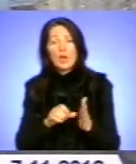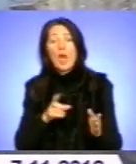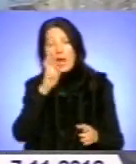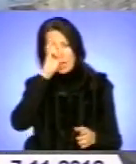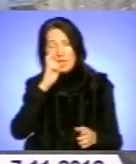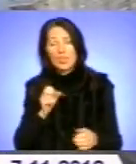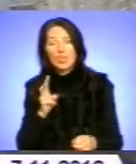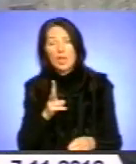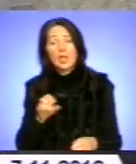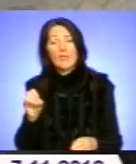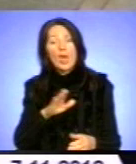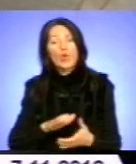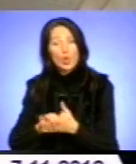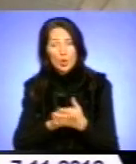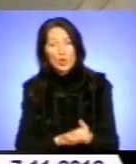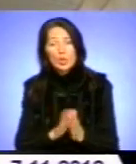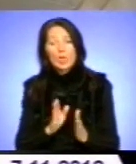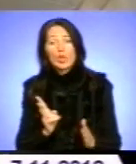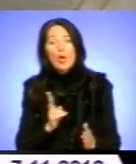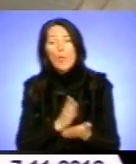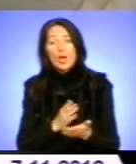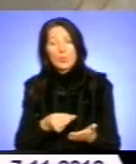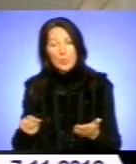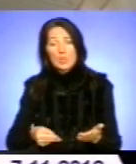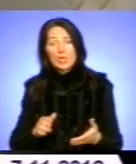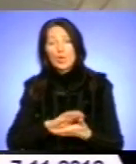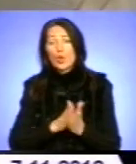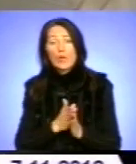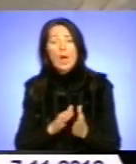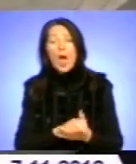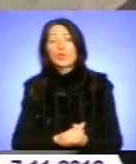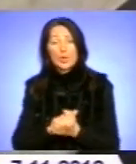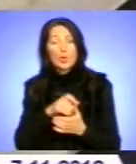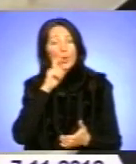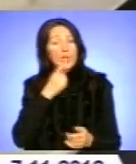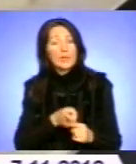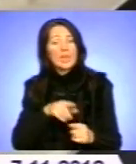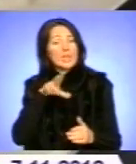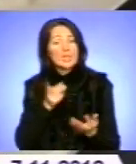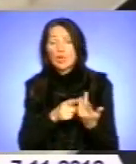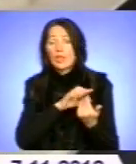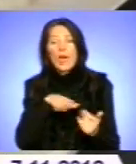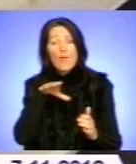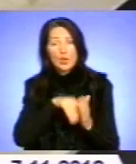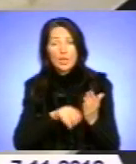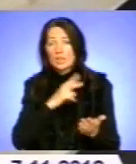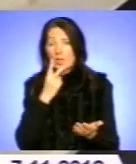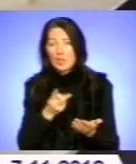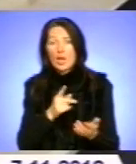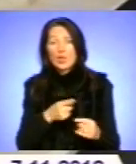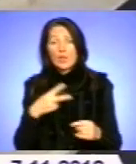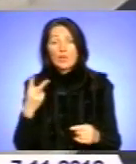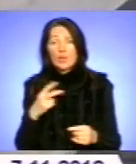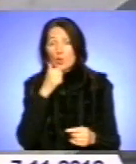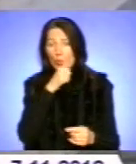тих, які мають підписані договори про асоціацію. Україна в їх число не входить. Але зважаючи на те, що в 2012 році між